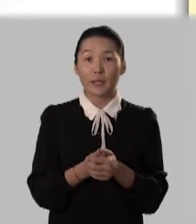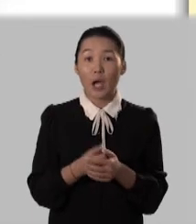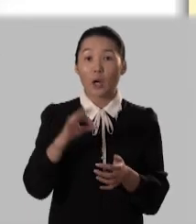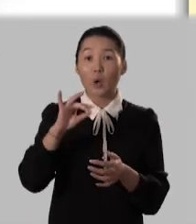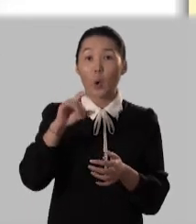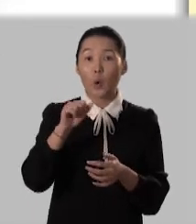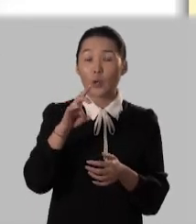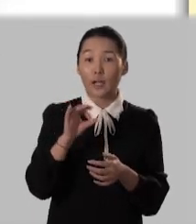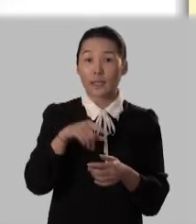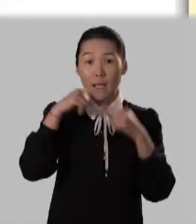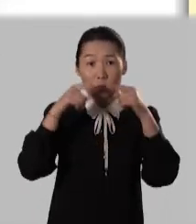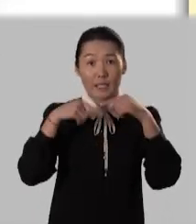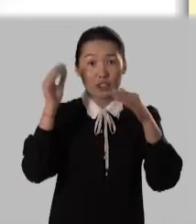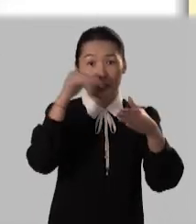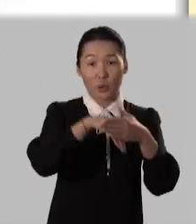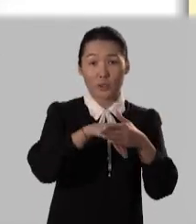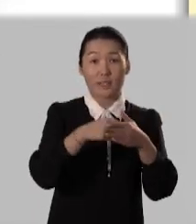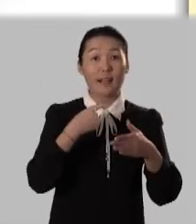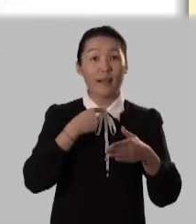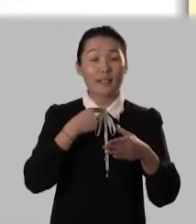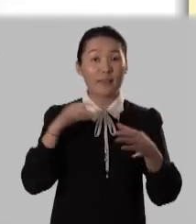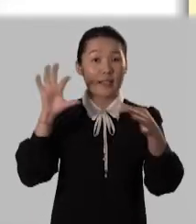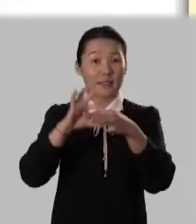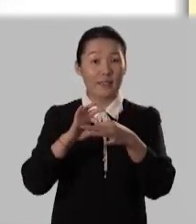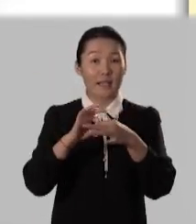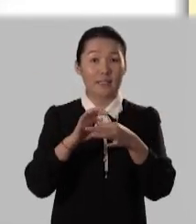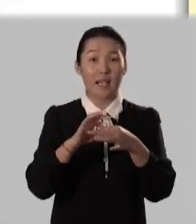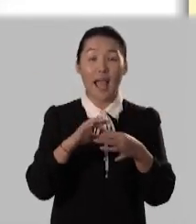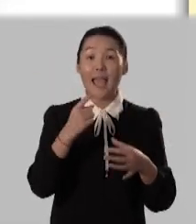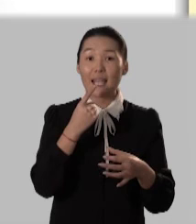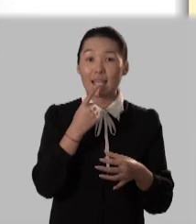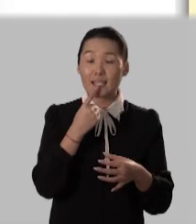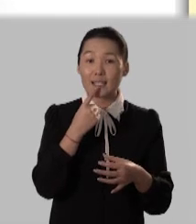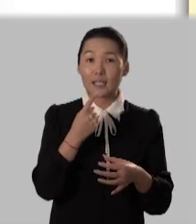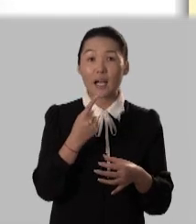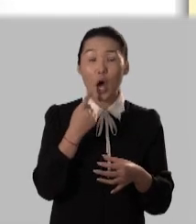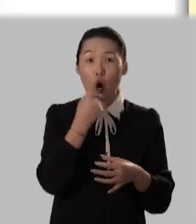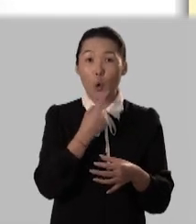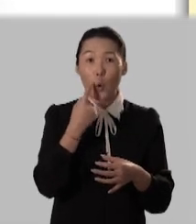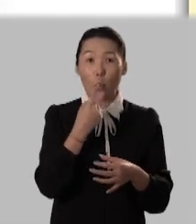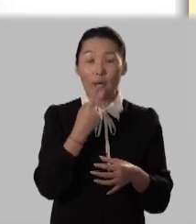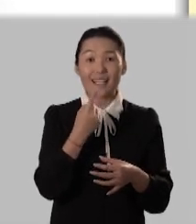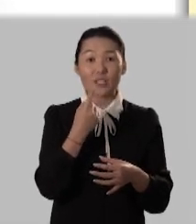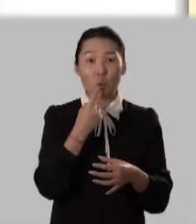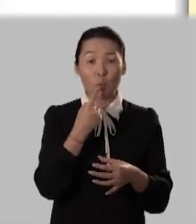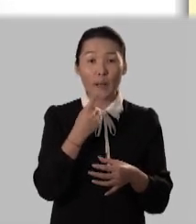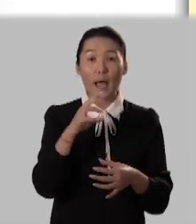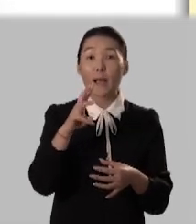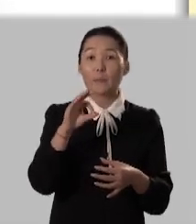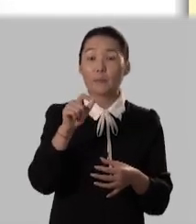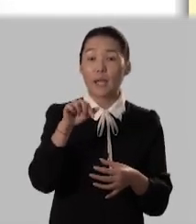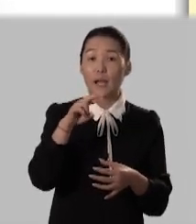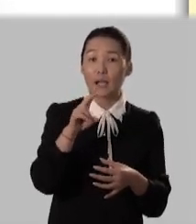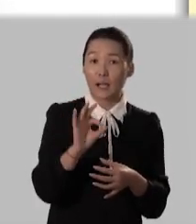относятся голосовые связки язык губы зубы мягкое небо язычок и